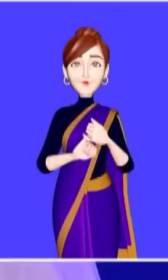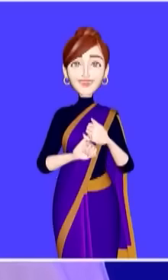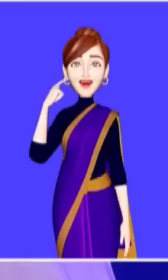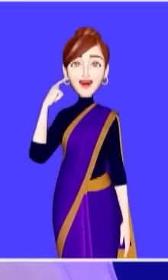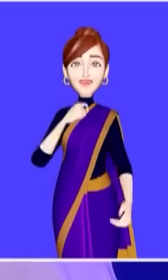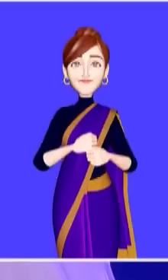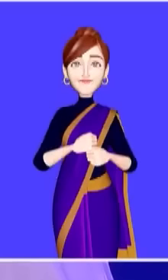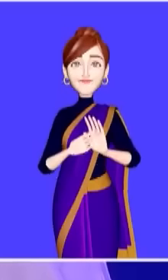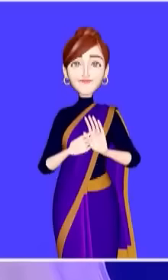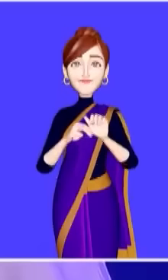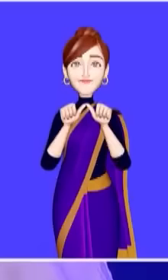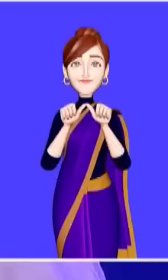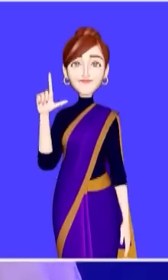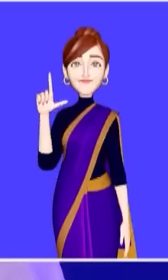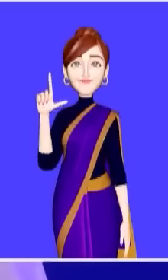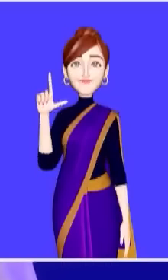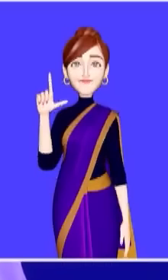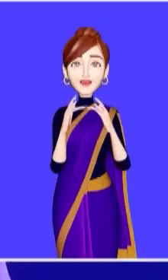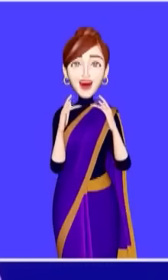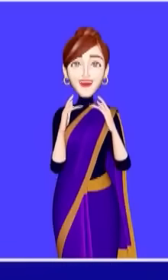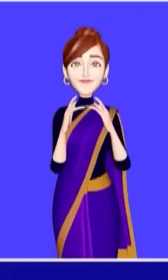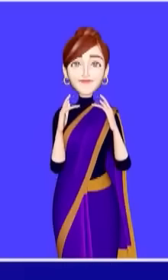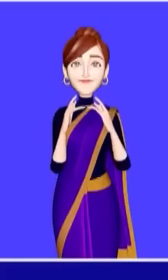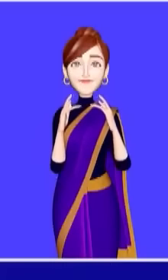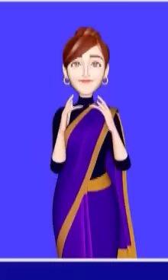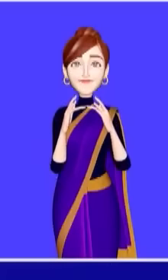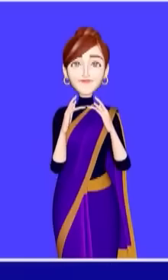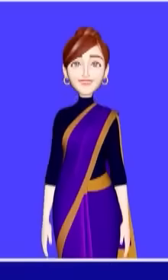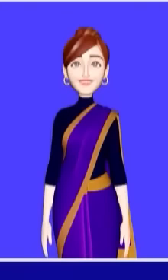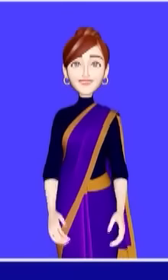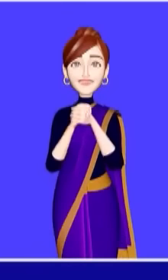मानव इतिहास का ऐसा ही ट्रांसफॉर्मेशन है।